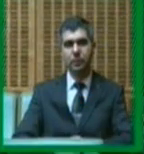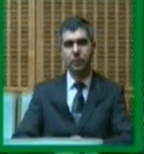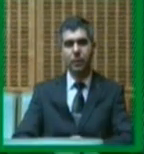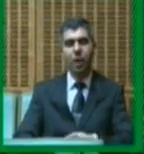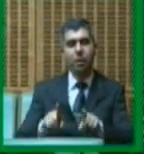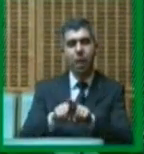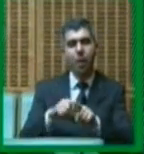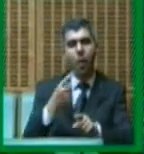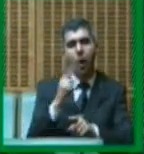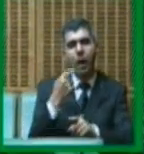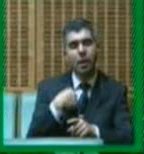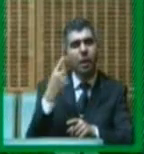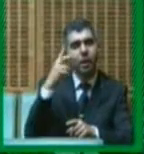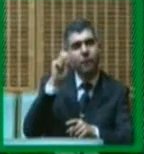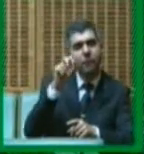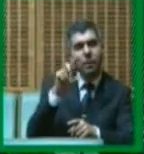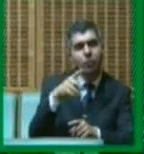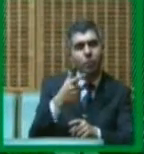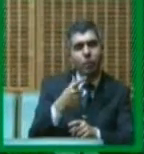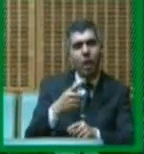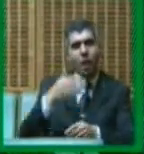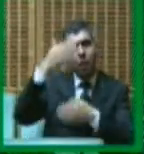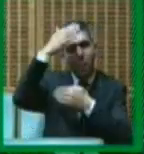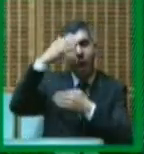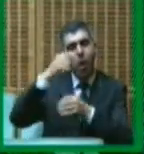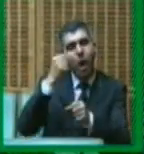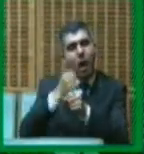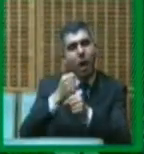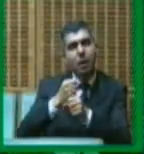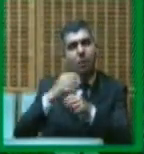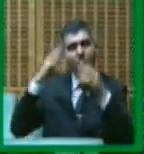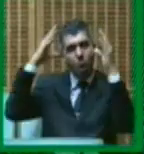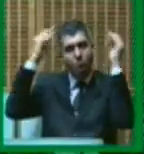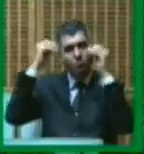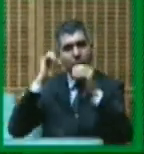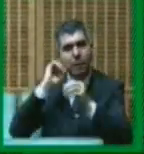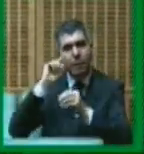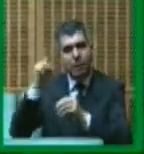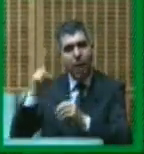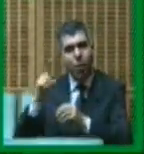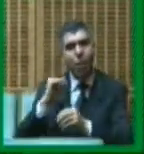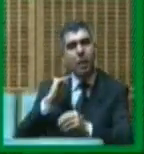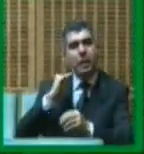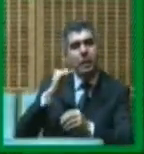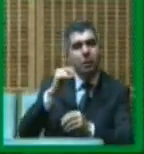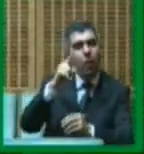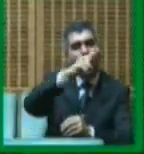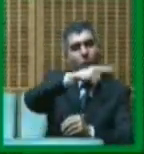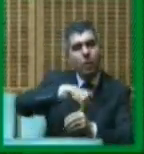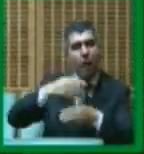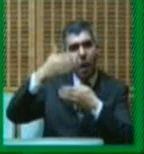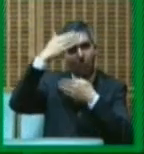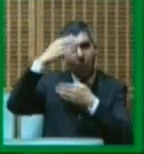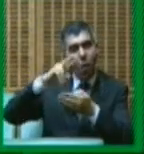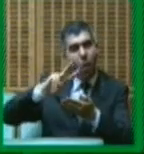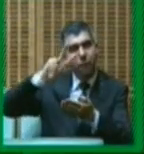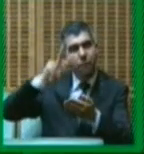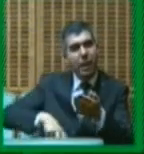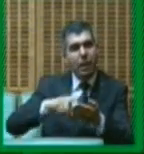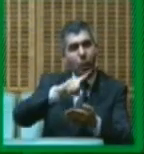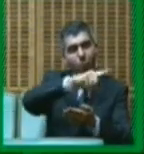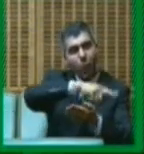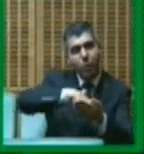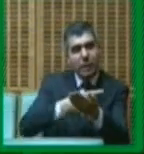خصها تيرين تحسي معني تيرين فخورين جا كائن مغربيين شي مغربيين شي الشعب